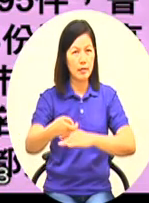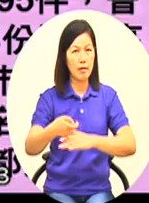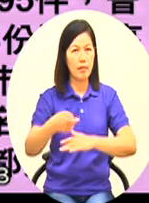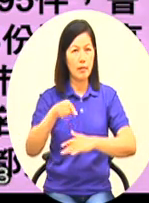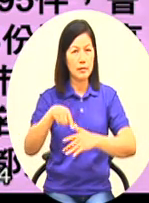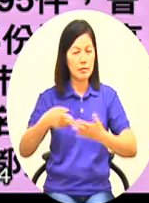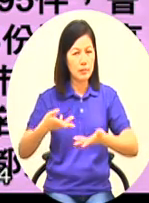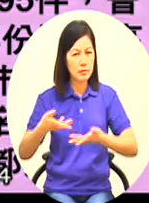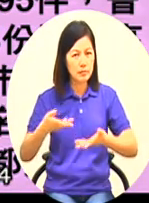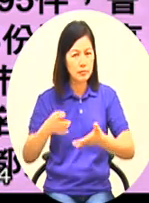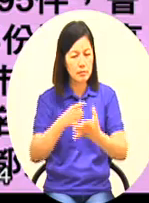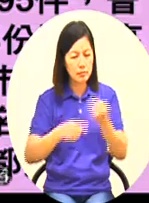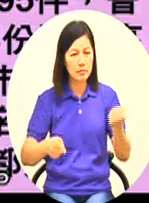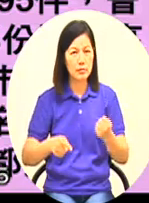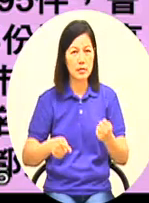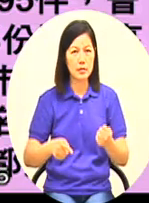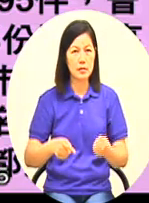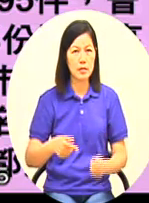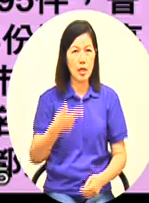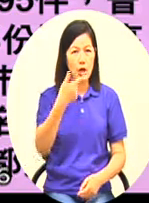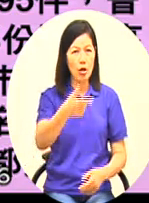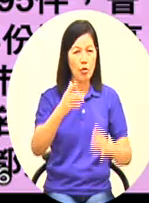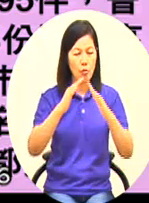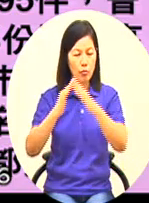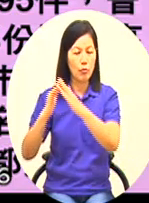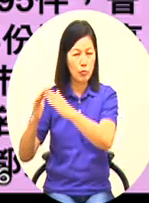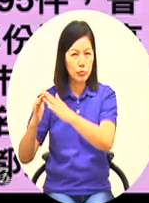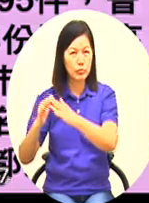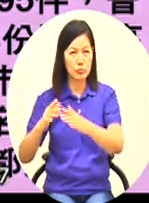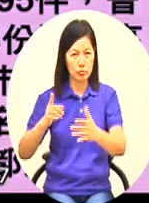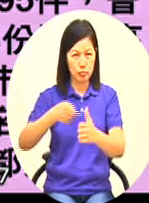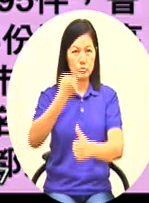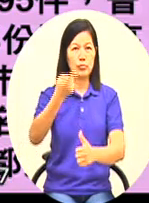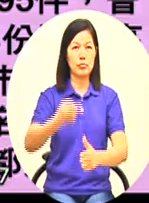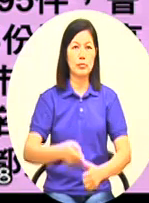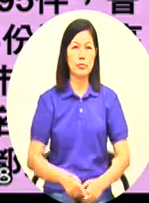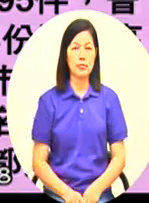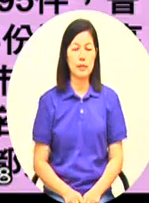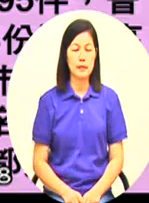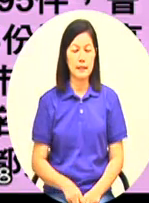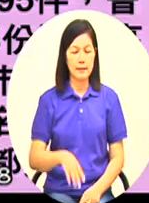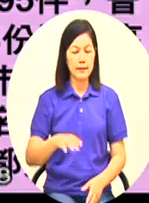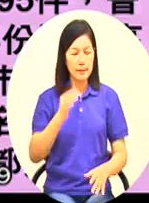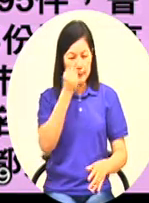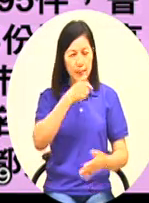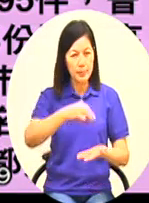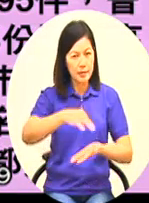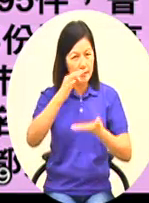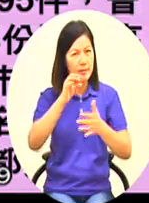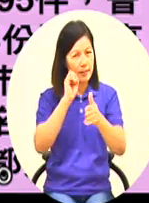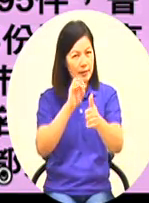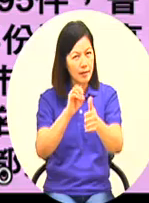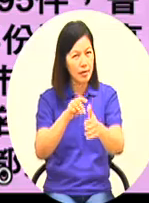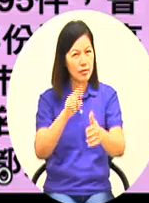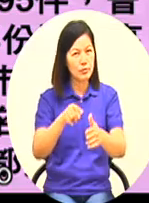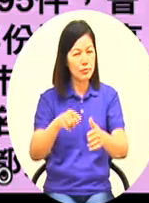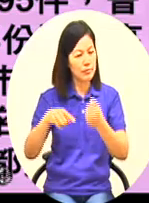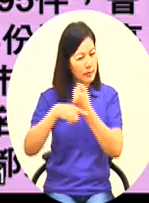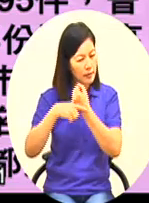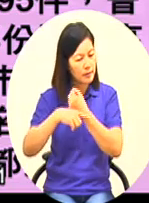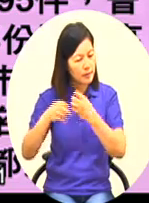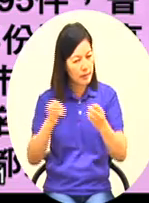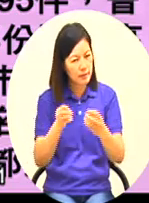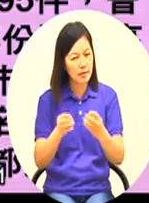数就是6都的第一哦，所以特别提出来来探讨来讨论